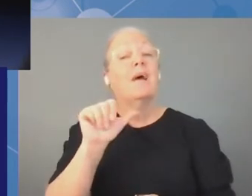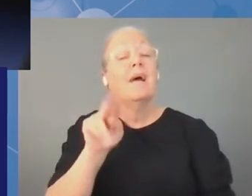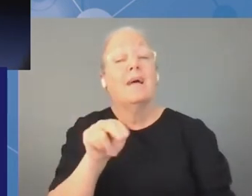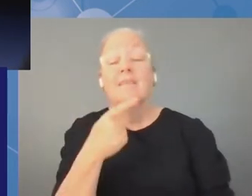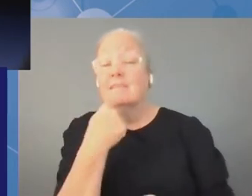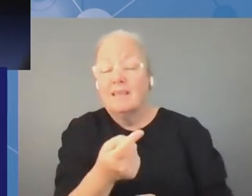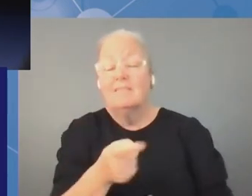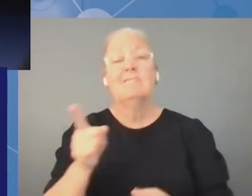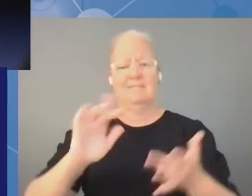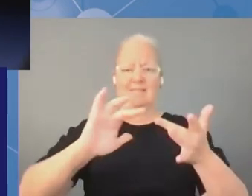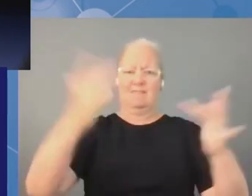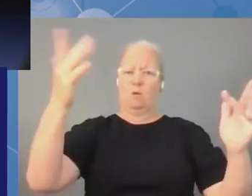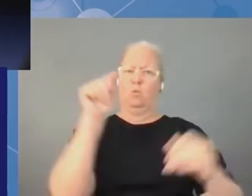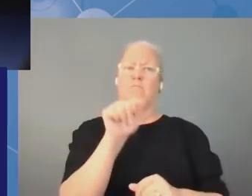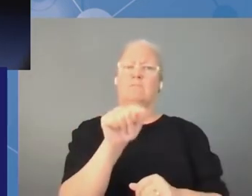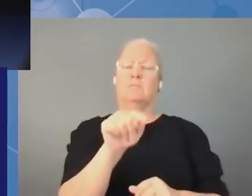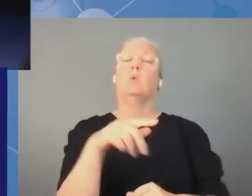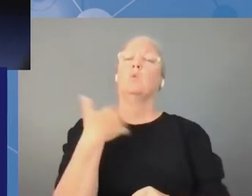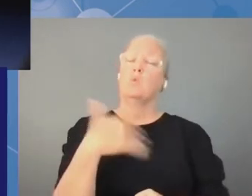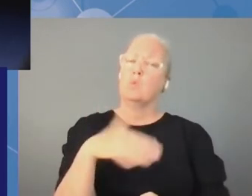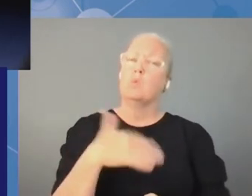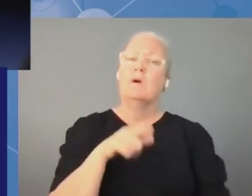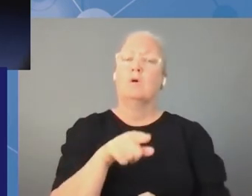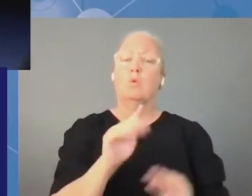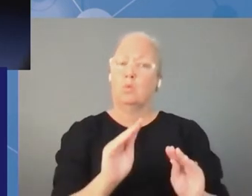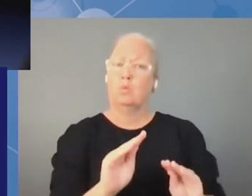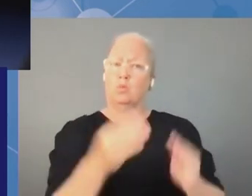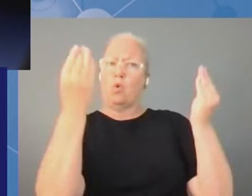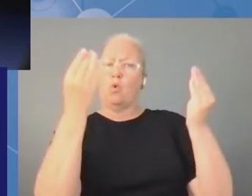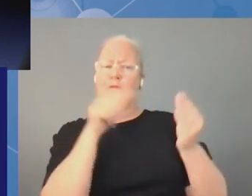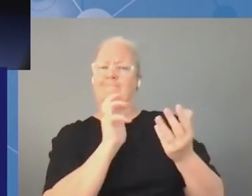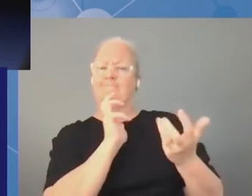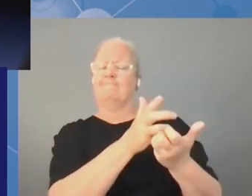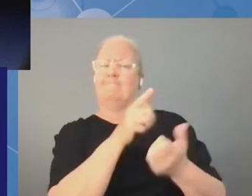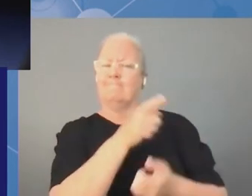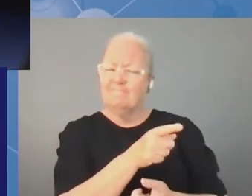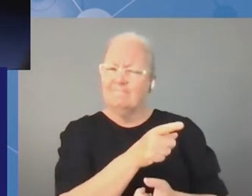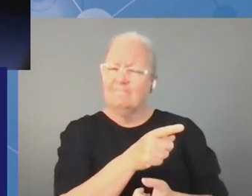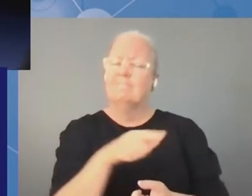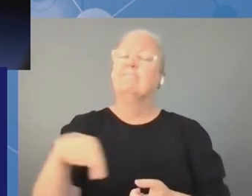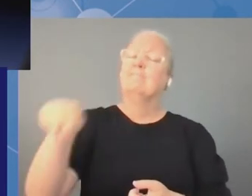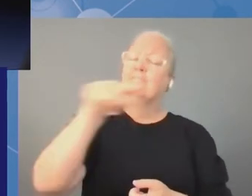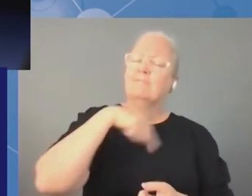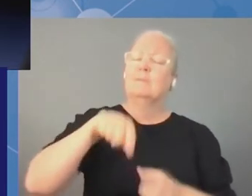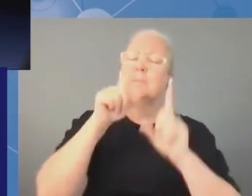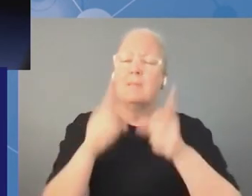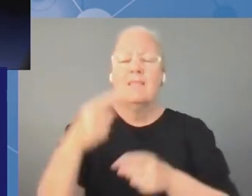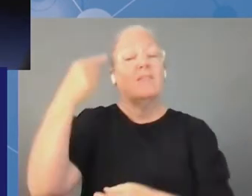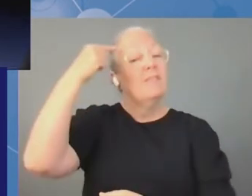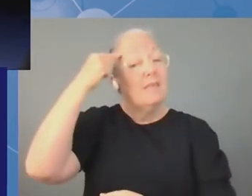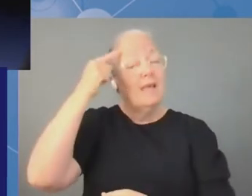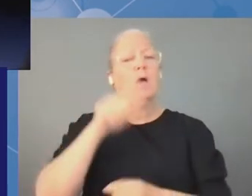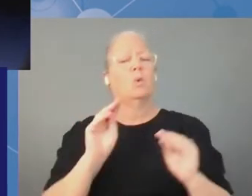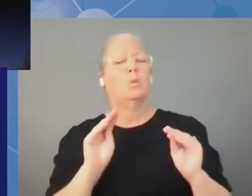إطارا للشباب، ويجب أن نفكر أكثر في الشباب الذين يعانون من قلة وصولهم